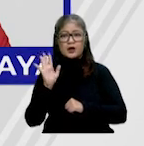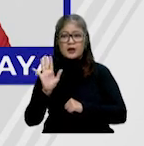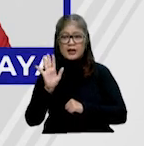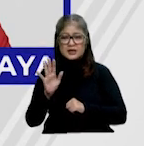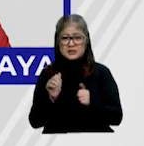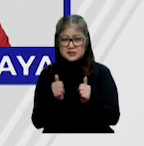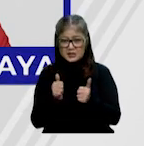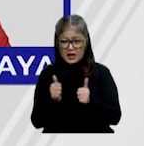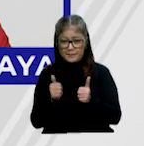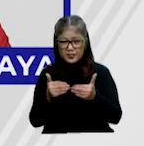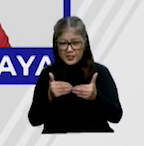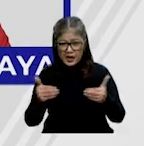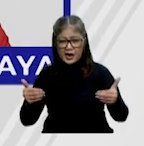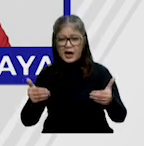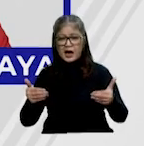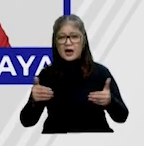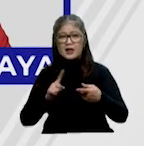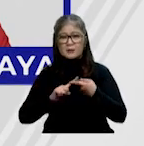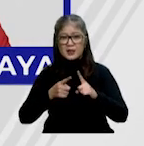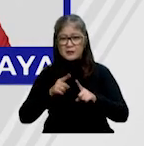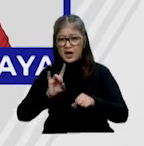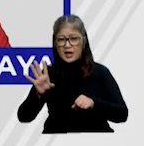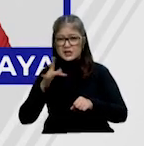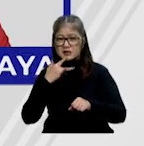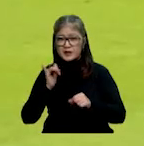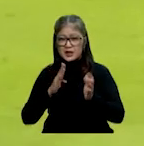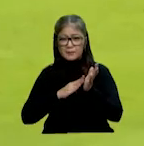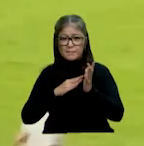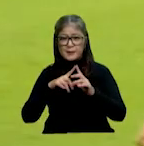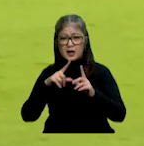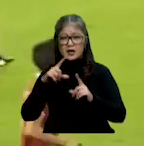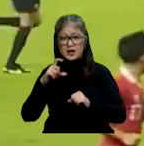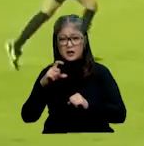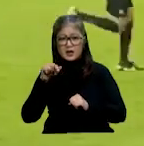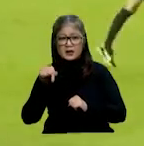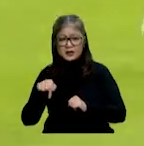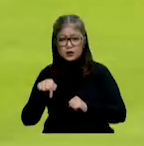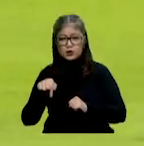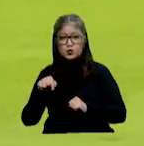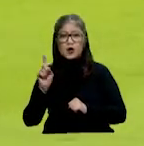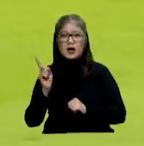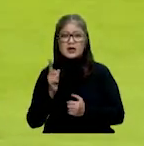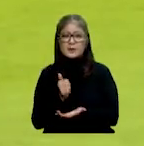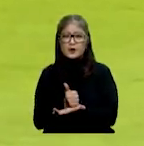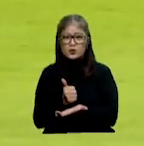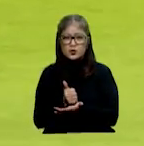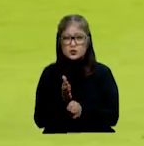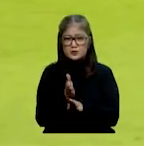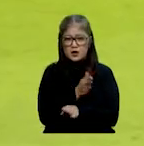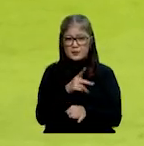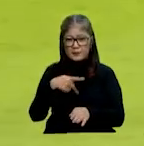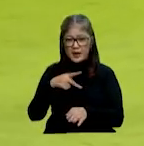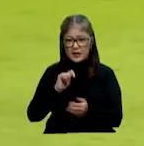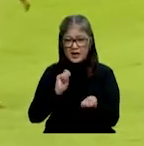di lini tengah bersama dengan Mark Klok, Rahmat Irianto, dan Ricky Kambuaya. Meski di laga sebelumnya bermain hanya sebagai pemain pengganti,